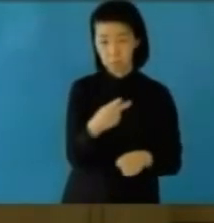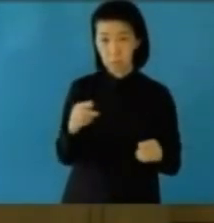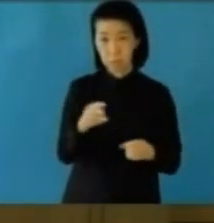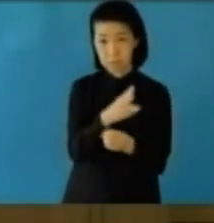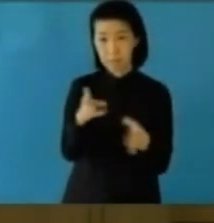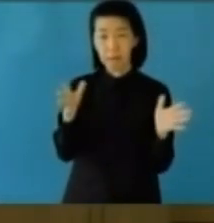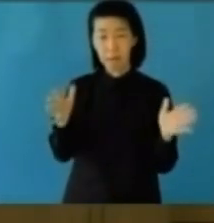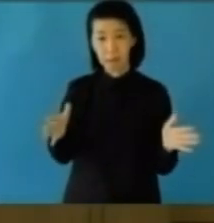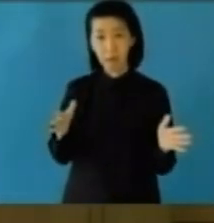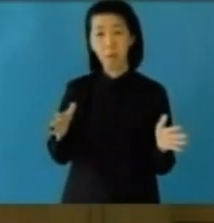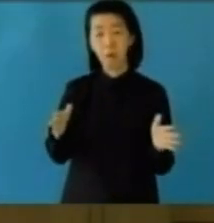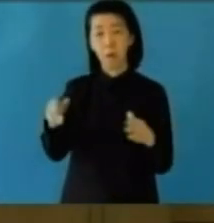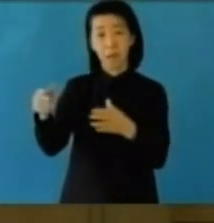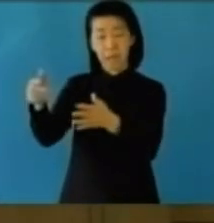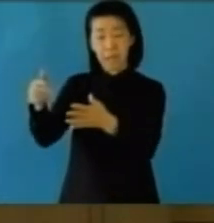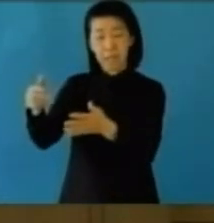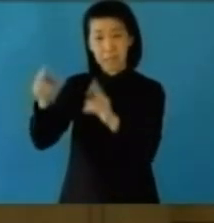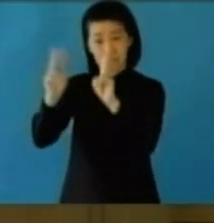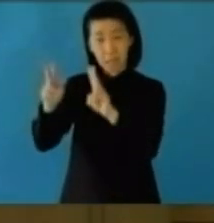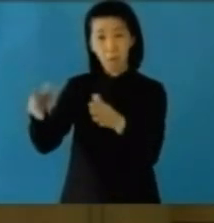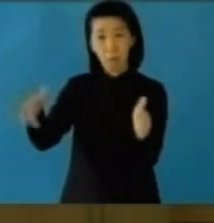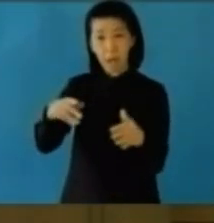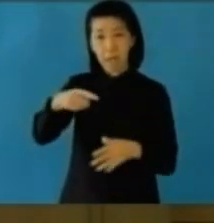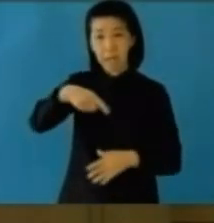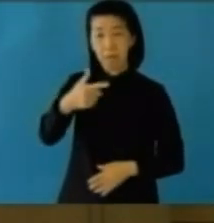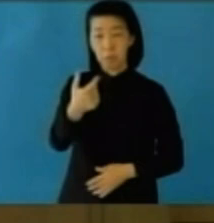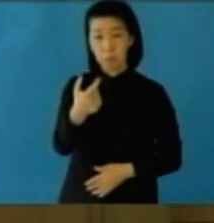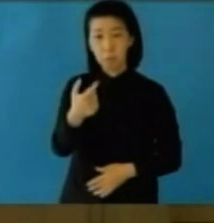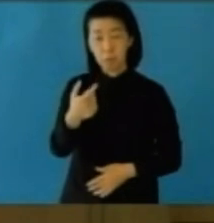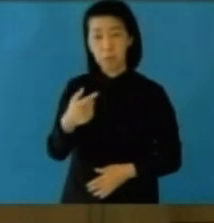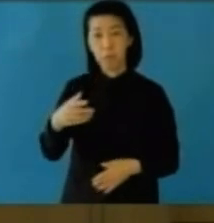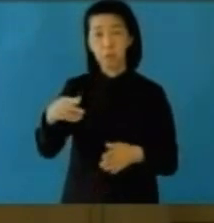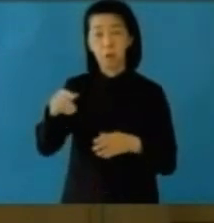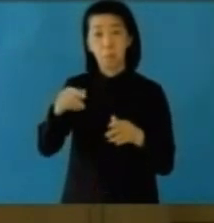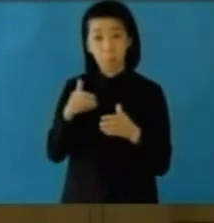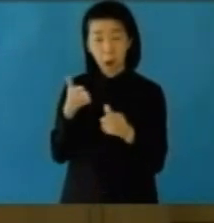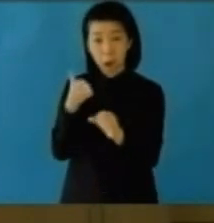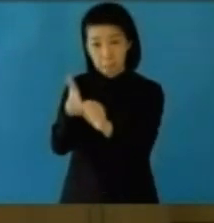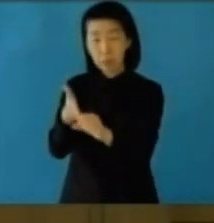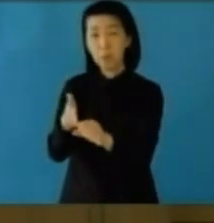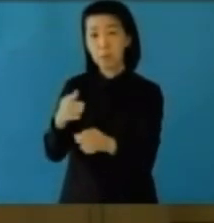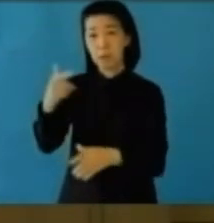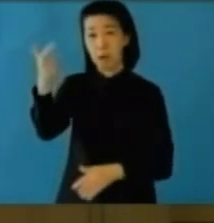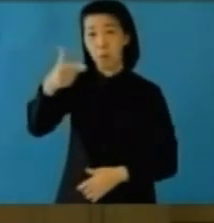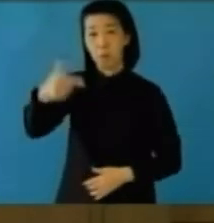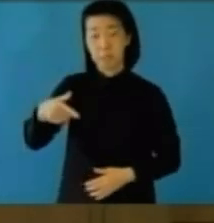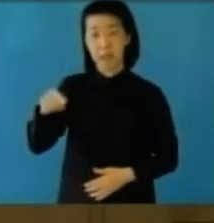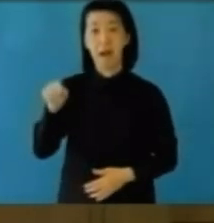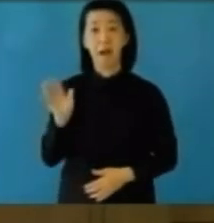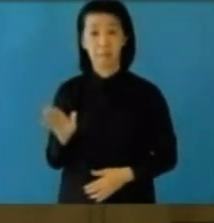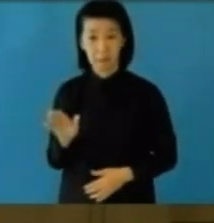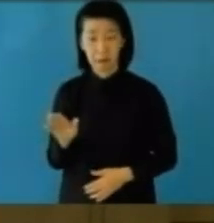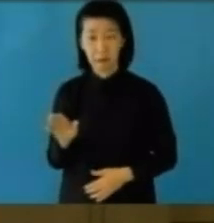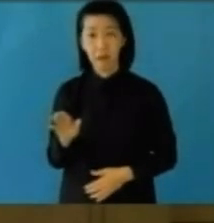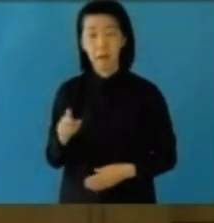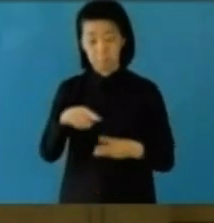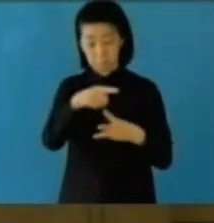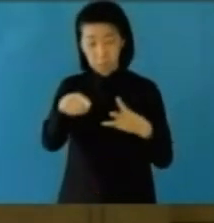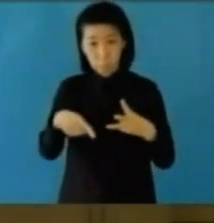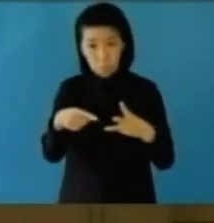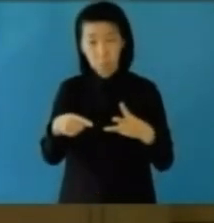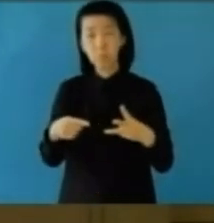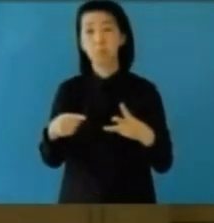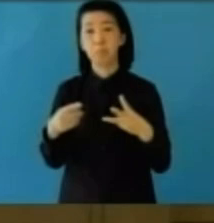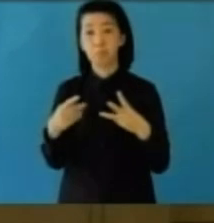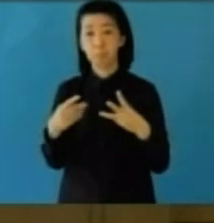件数が160件、そして企業へのアプローチ件数が6000件の目標を掲げてまして、3つの戦略で進めていく方針、重点的な分野でございます